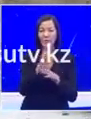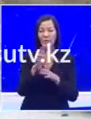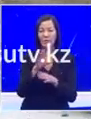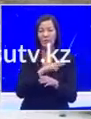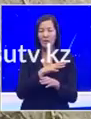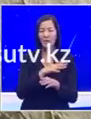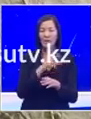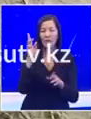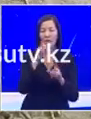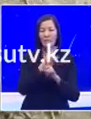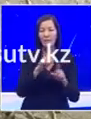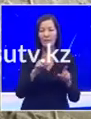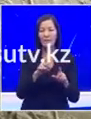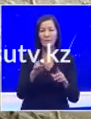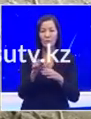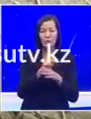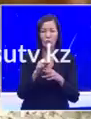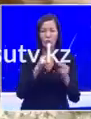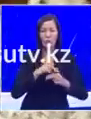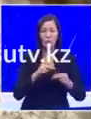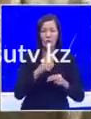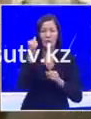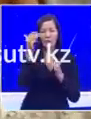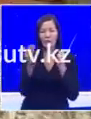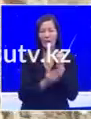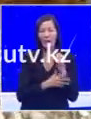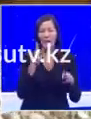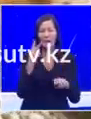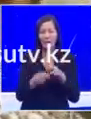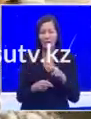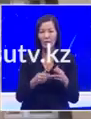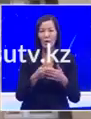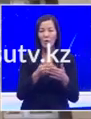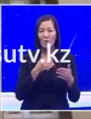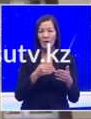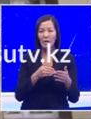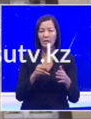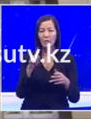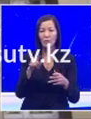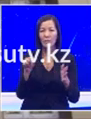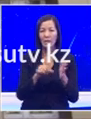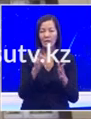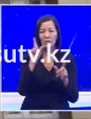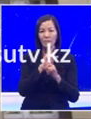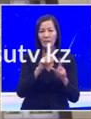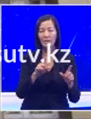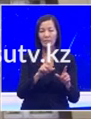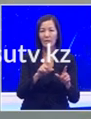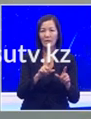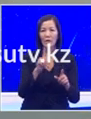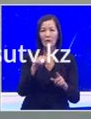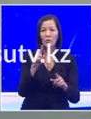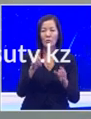Себебі аталған білім шаңырағындағы жөндеу жұмыстары жыл аяғында аяқталмақ. Оған дейін сабақ номері 6-ші Макаренко атындағы орта мектеп,